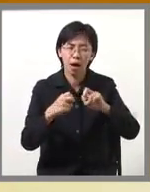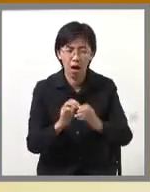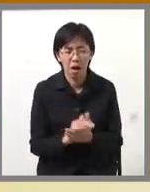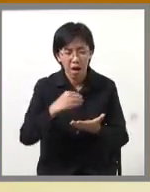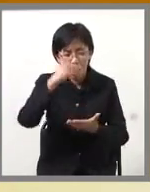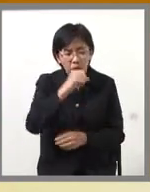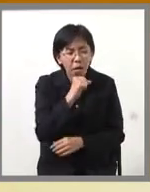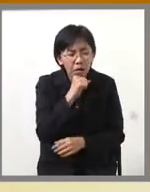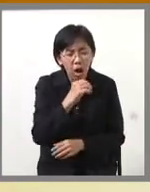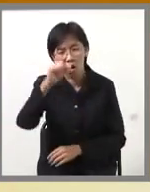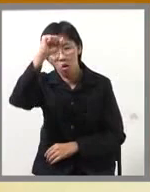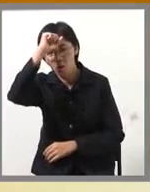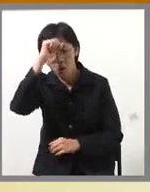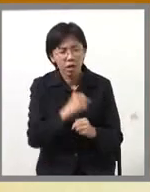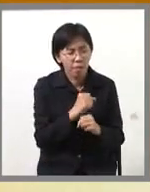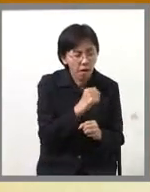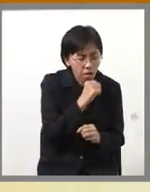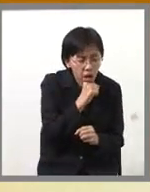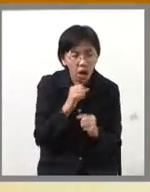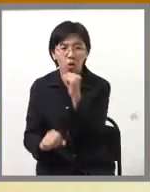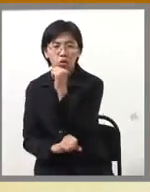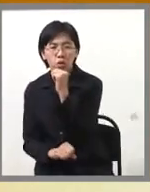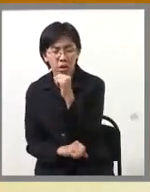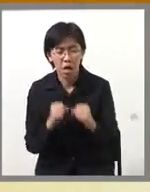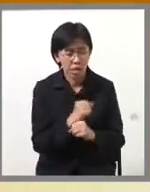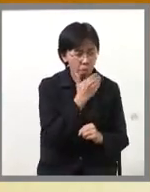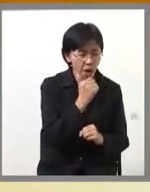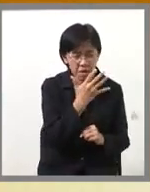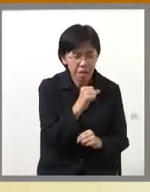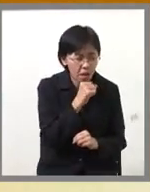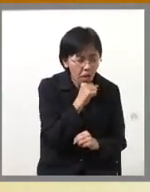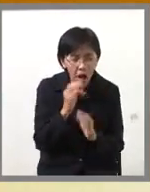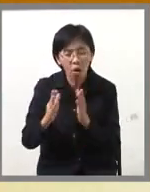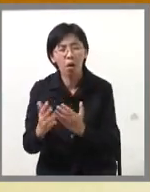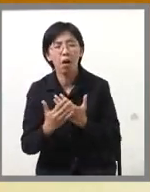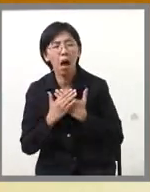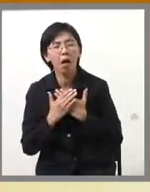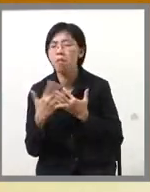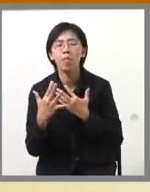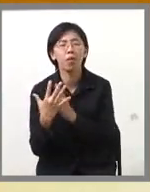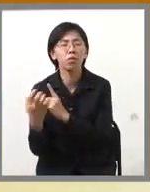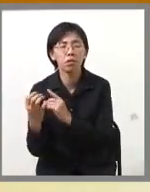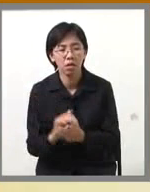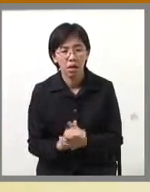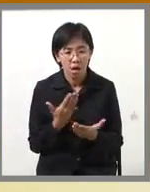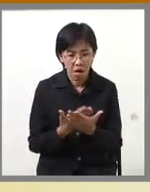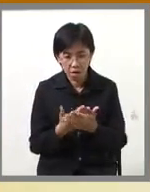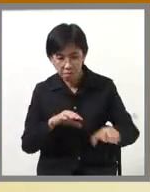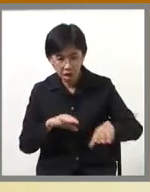ขี้เกียจเรียนหนังสือก็โง่ขี้เกียจทำงานก็ยากจนขี้เกียจทำความดีก็ไม่เป็นที่รักของทุกคนบริห